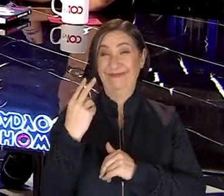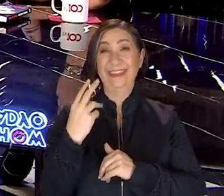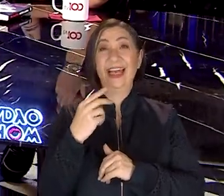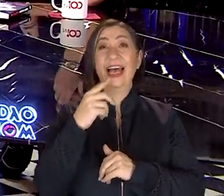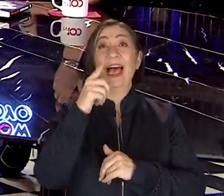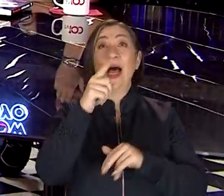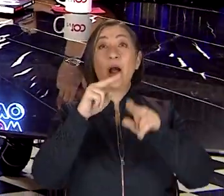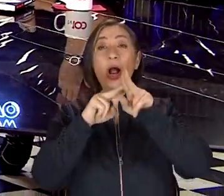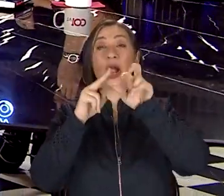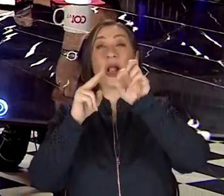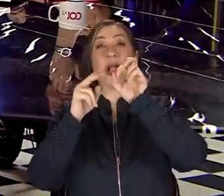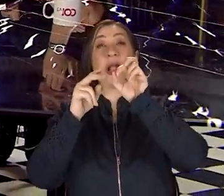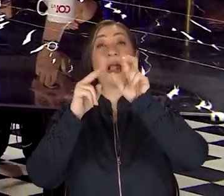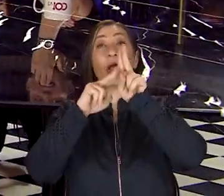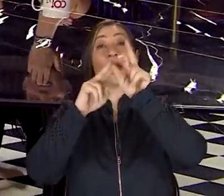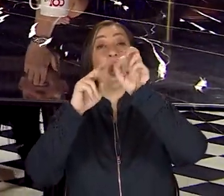Kirk Douglas.